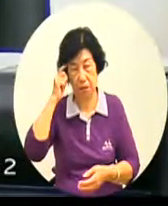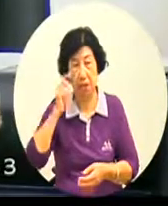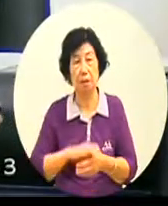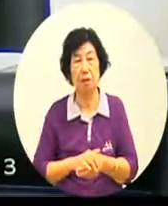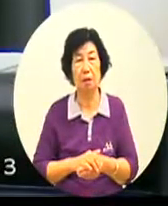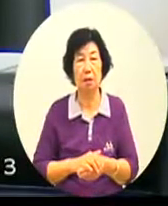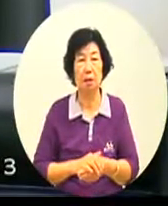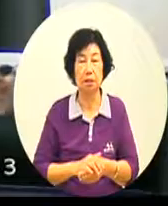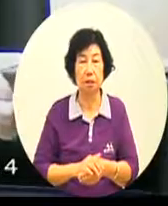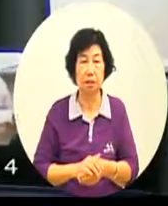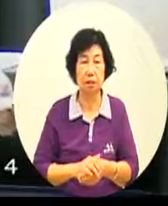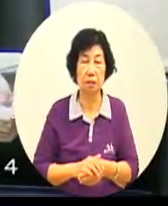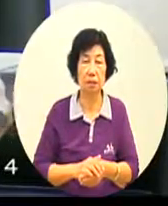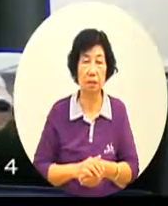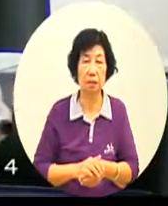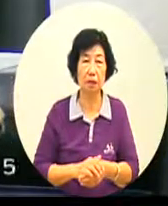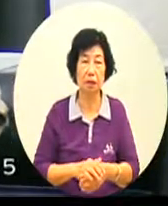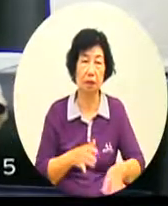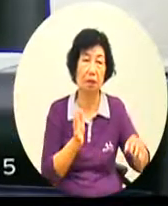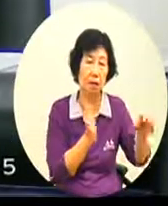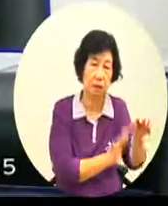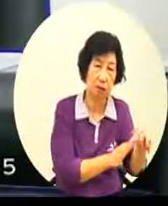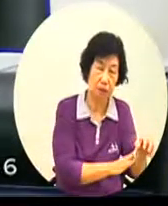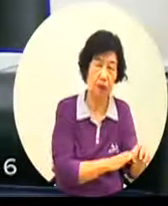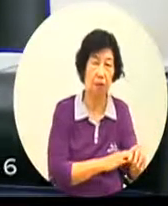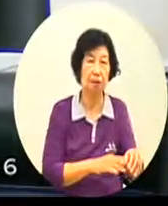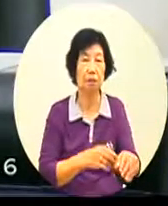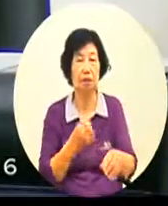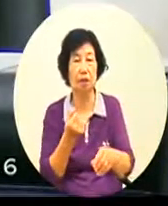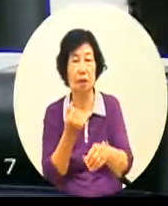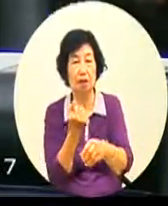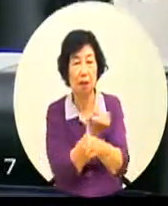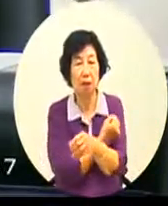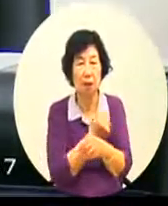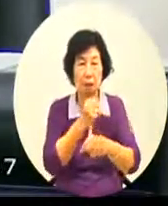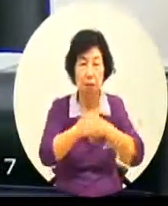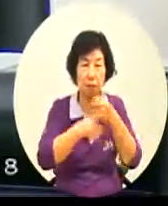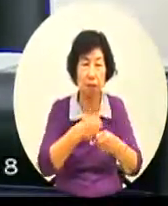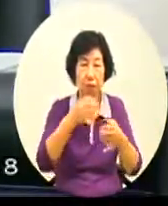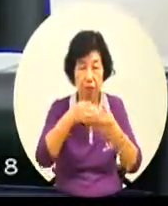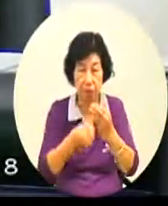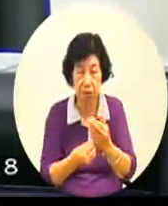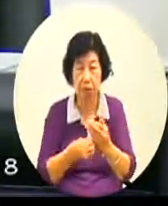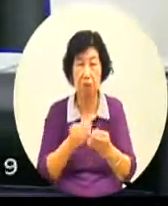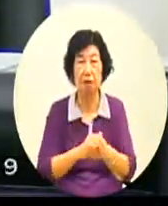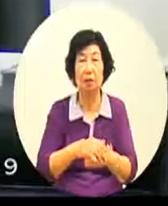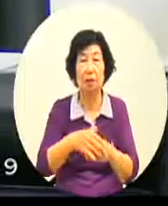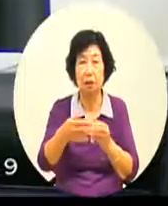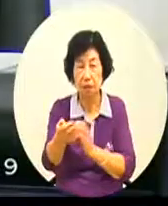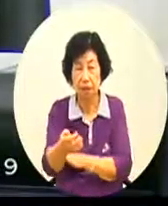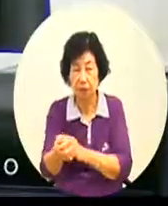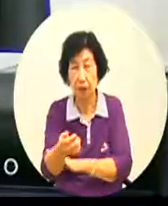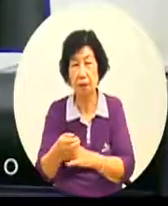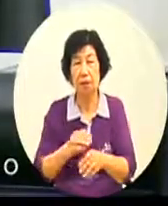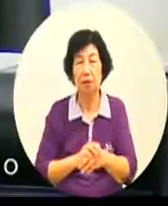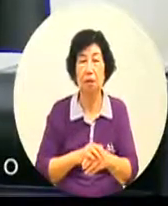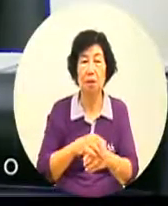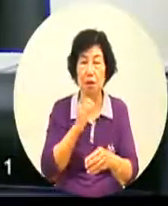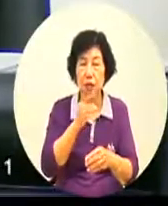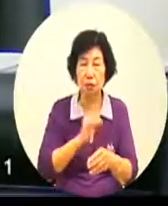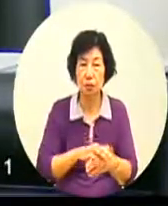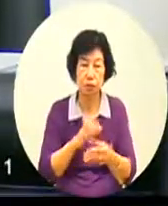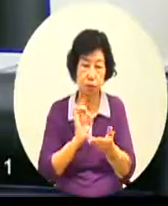说你为我们争取更好的劳动条件了，那你右边又跟我讲又给我 砍掉了，那他当然他